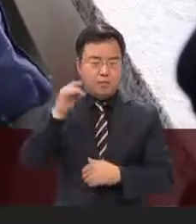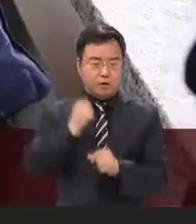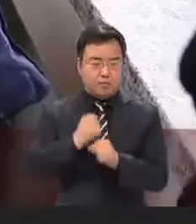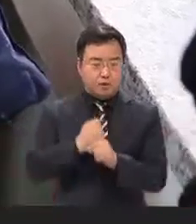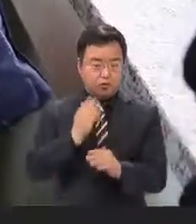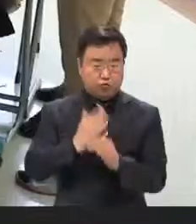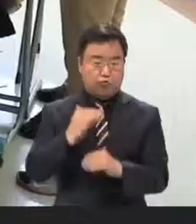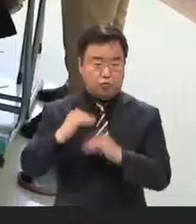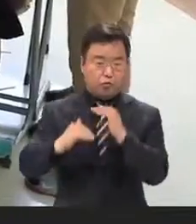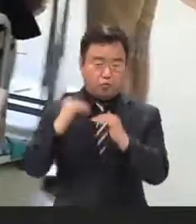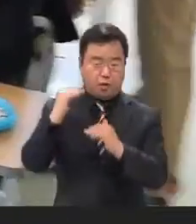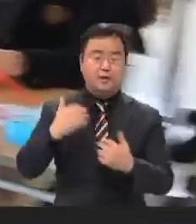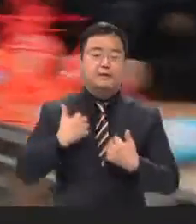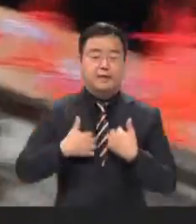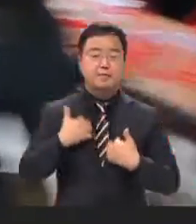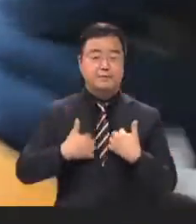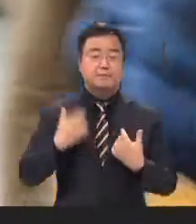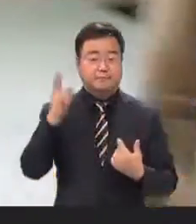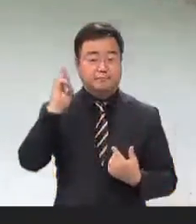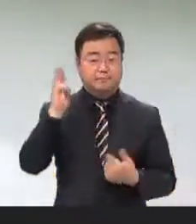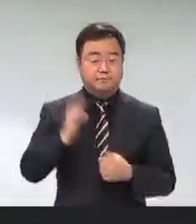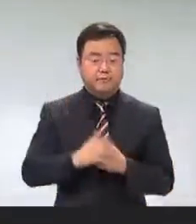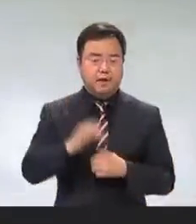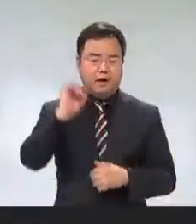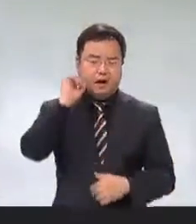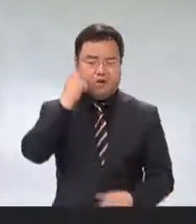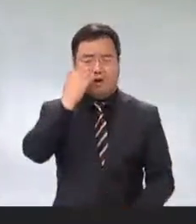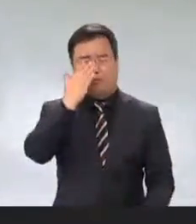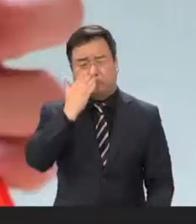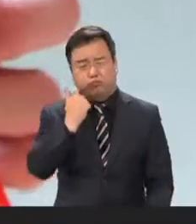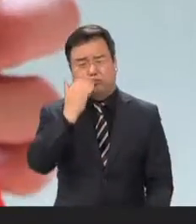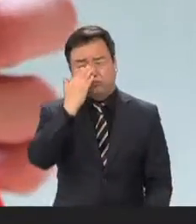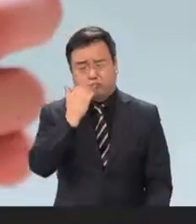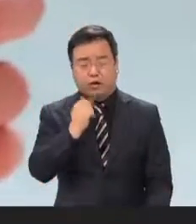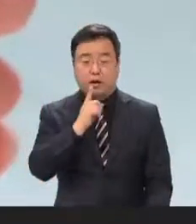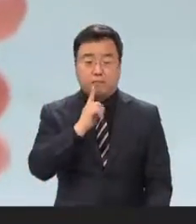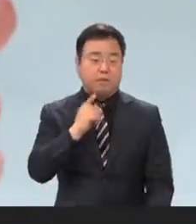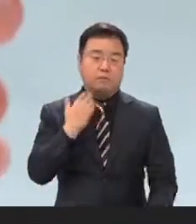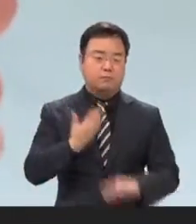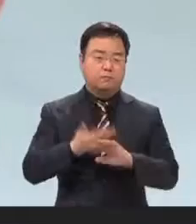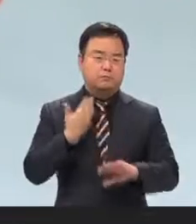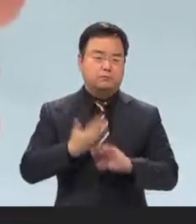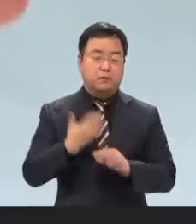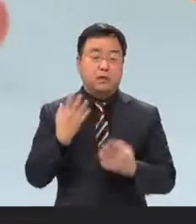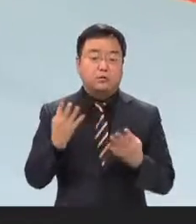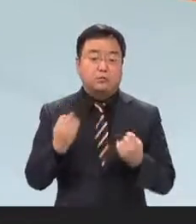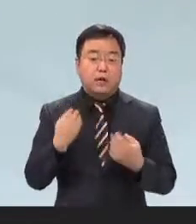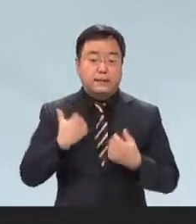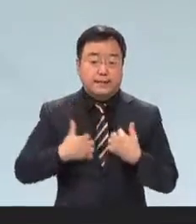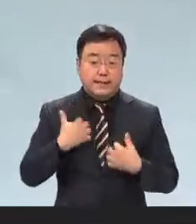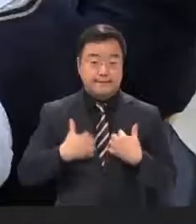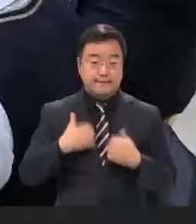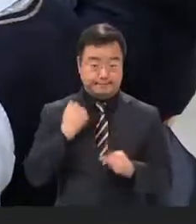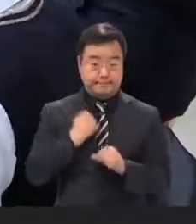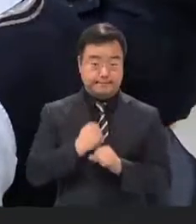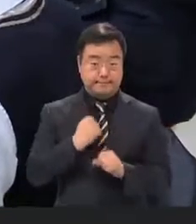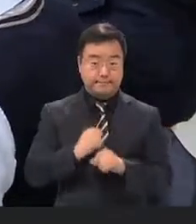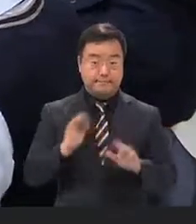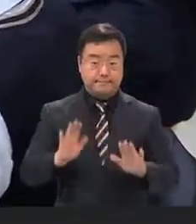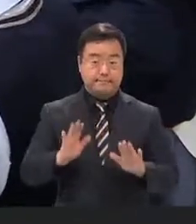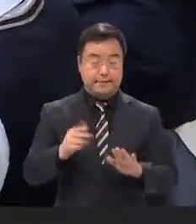같아요. 어렵고 지루하다는 편견을 깨고 학생들이 수학에 흥미를 느낄 수 있도록 기획된